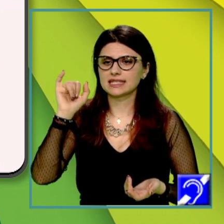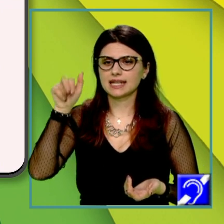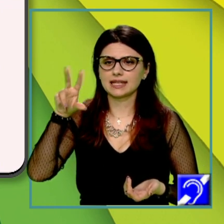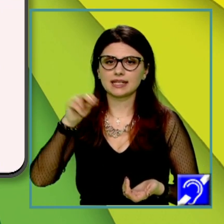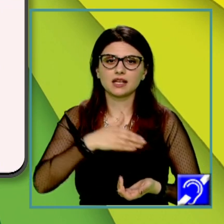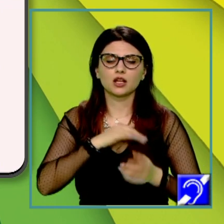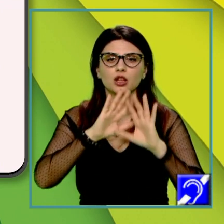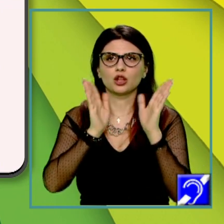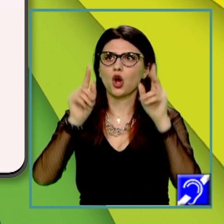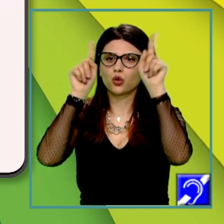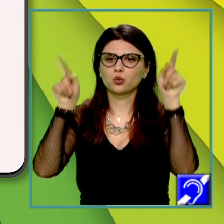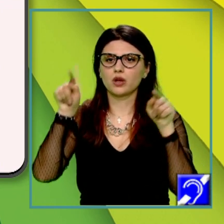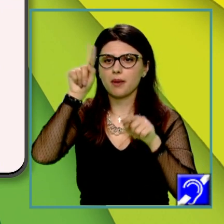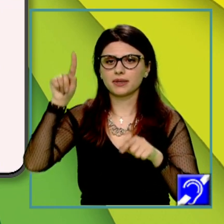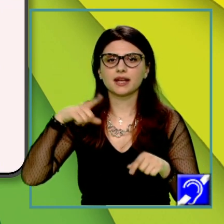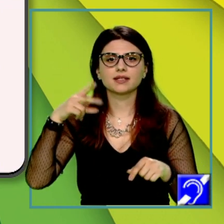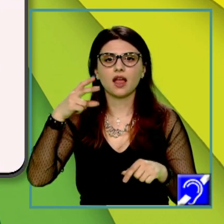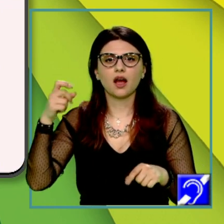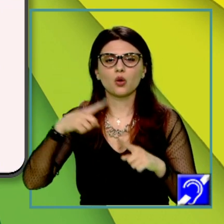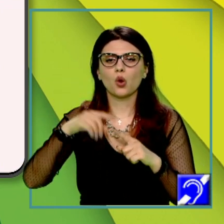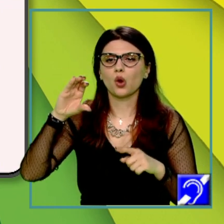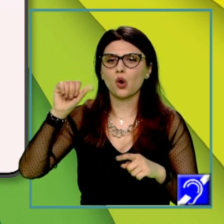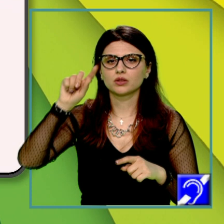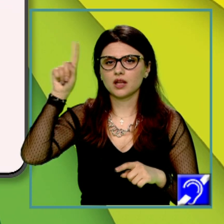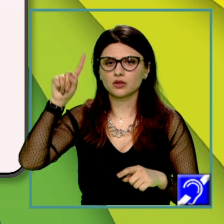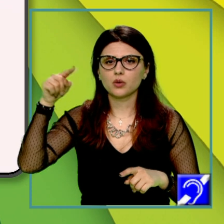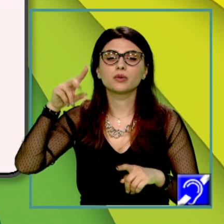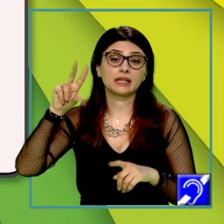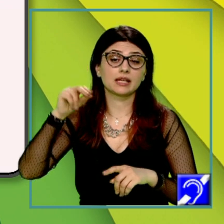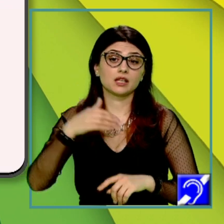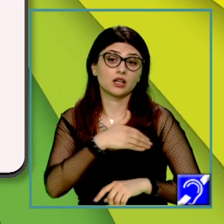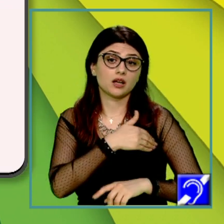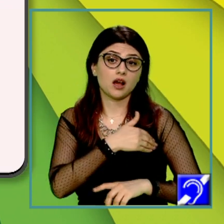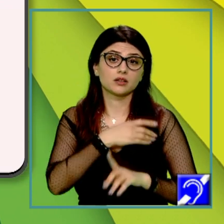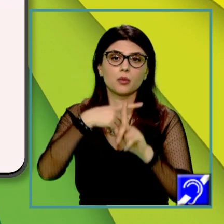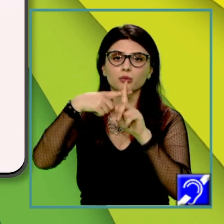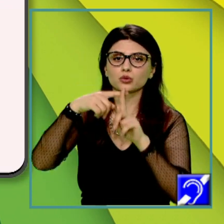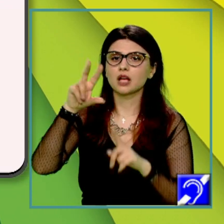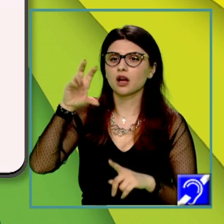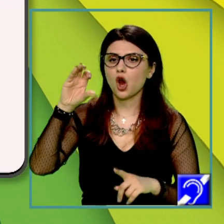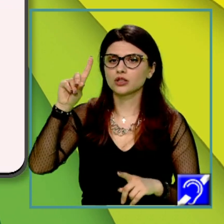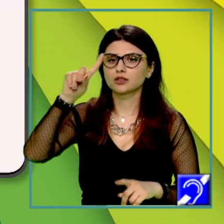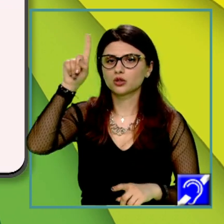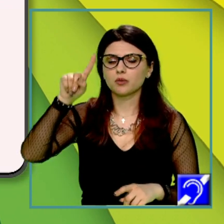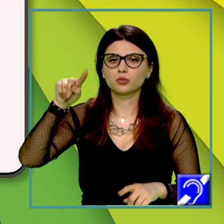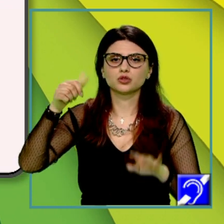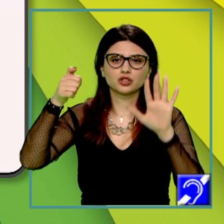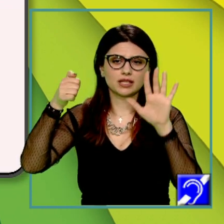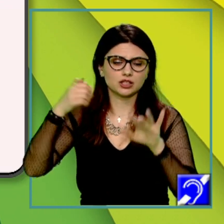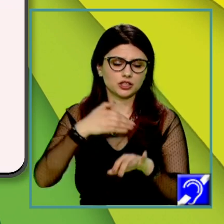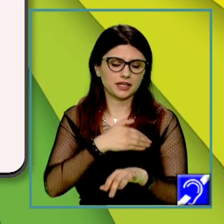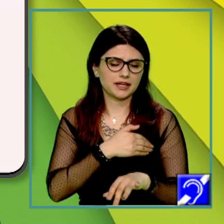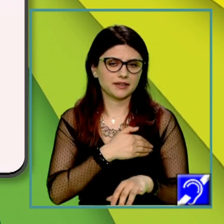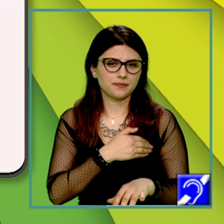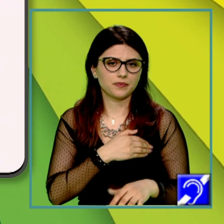totul la pătrat egal cu Costi pătrat de 30 de grade plus cosinus pătrat de 60 de grade